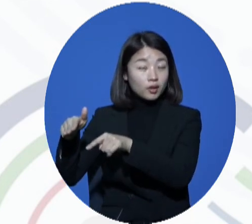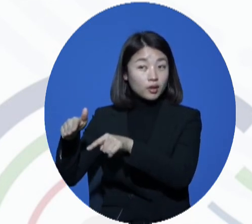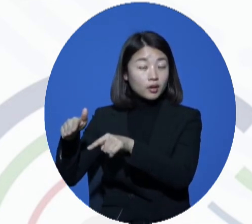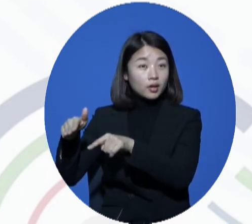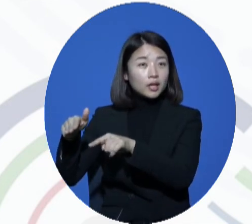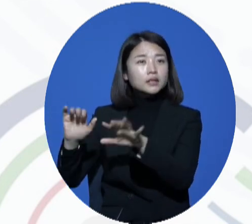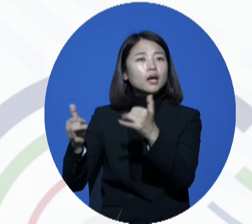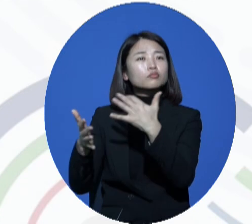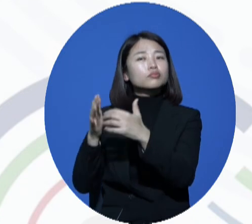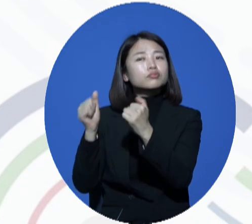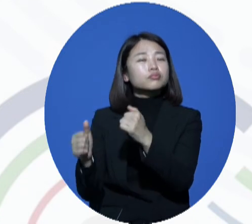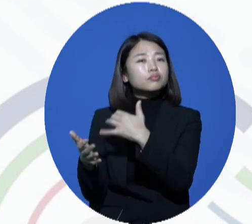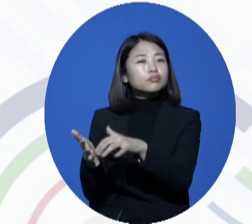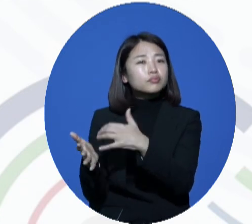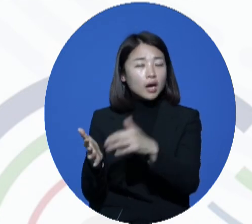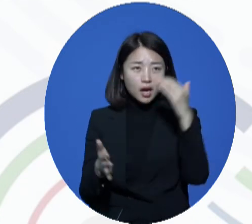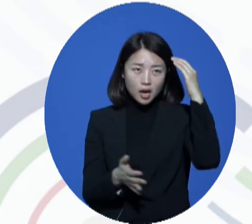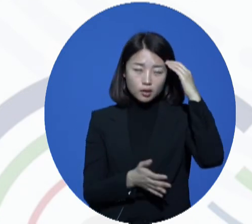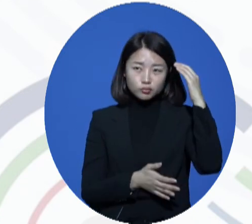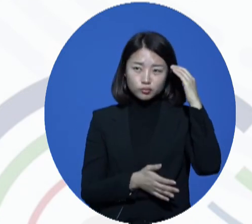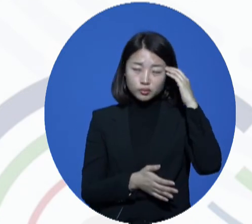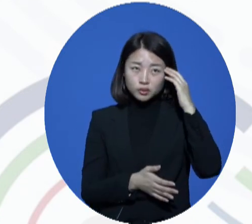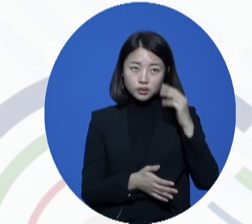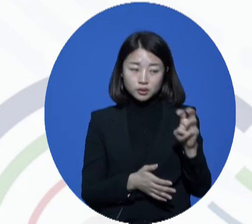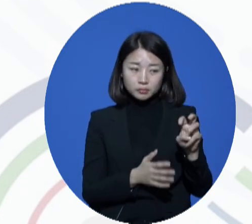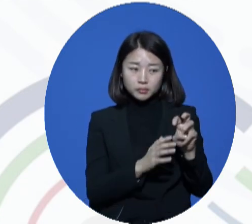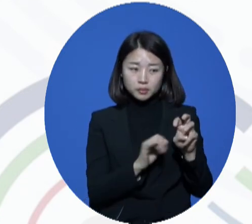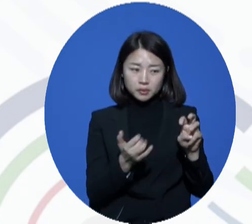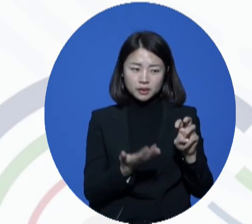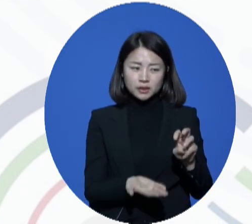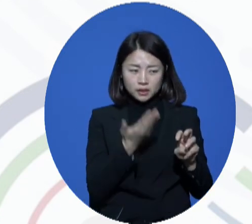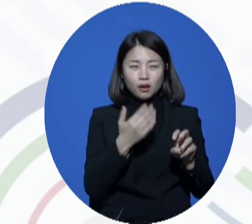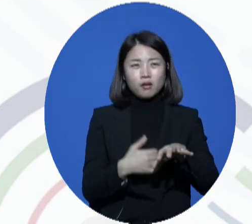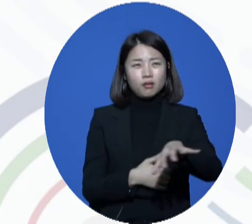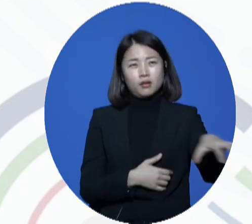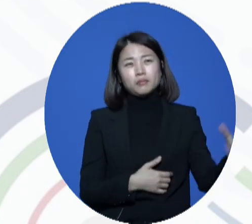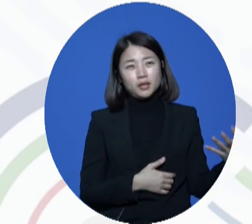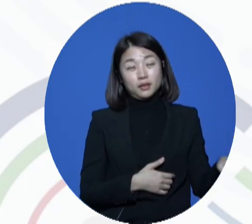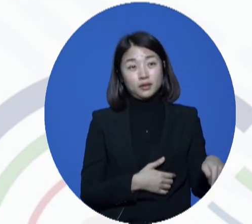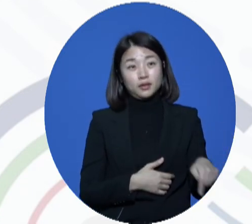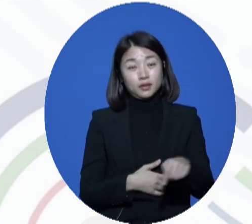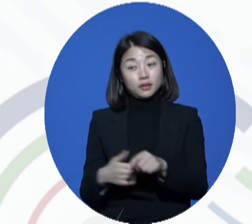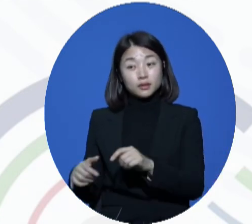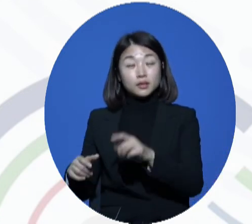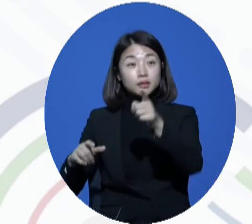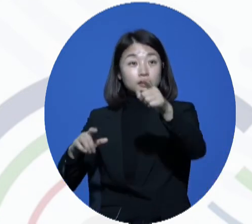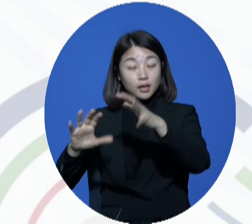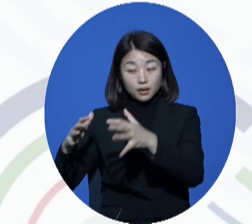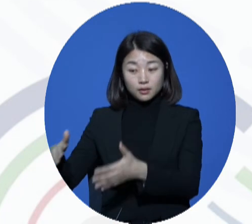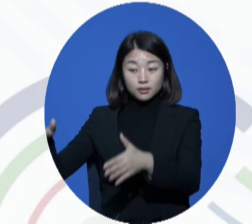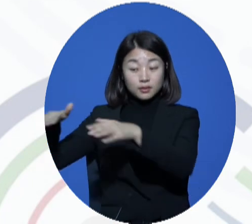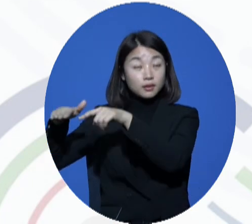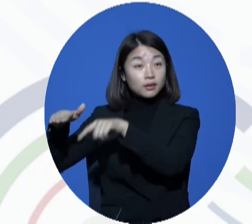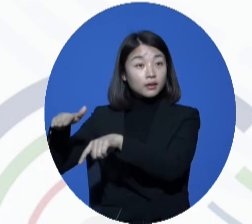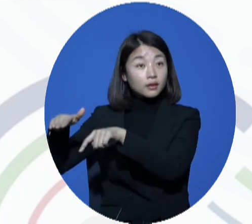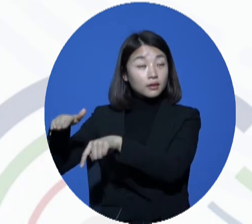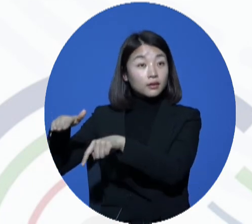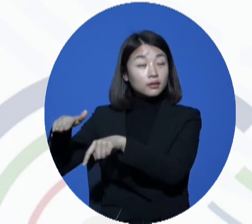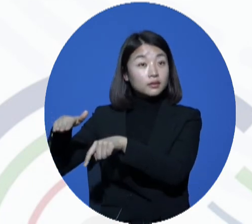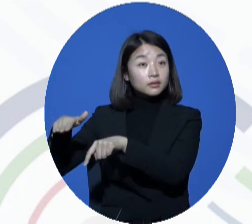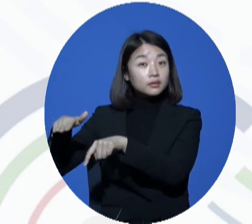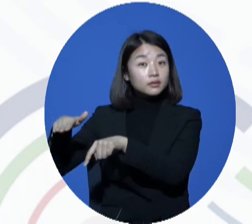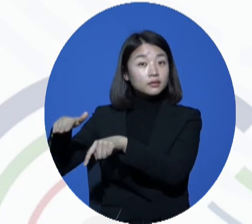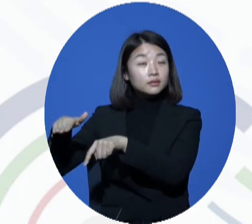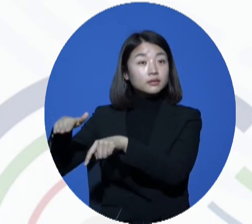규모가 얼마나 되는지 한국은 30인 이상 시설이 아주 많이 있습니다. 근데 핀란드에서 아까 유카